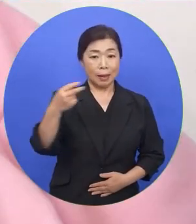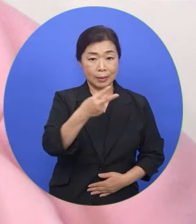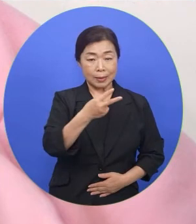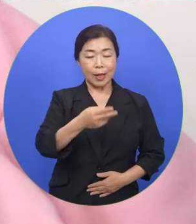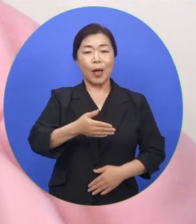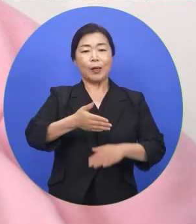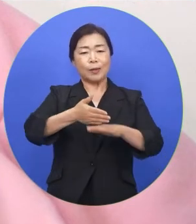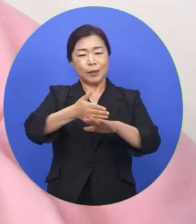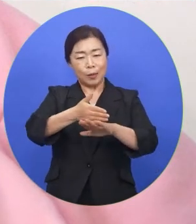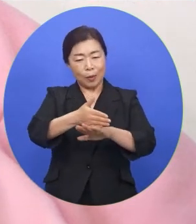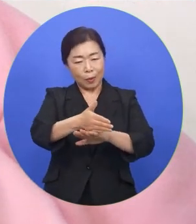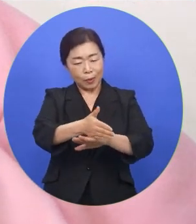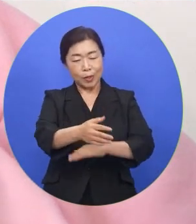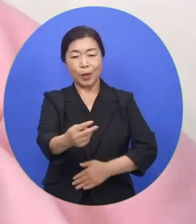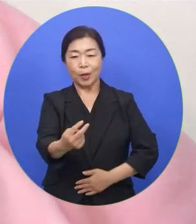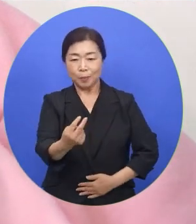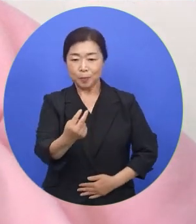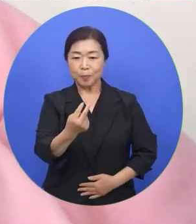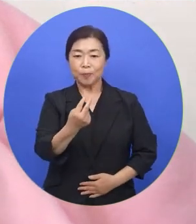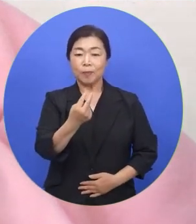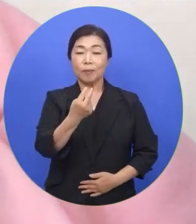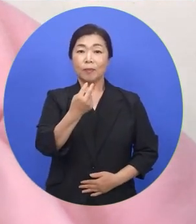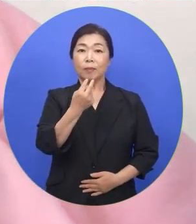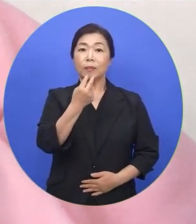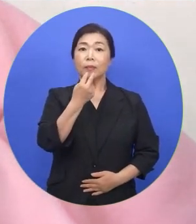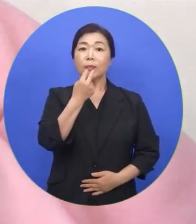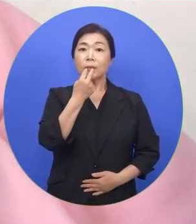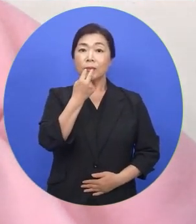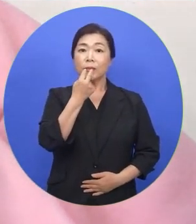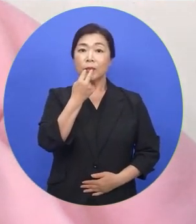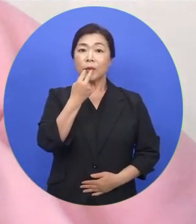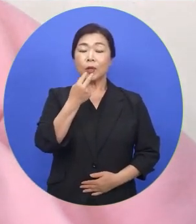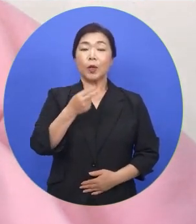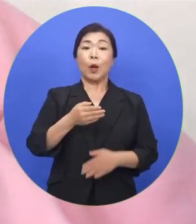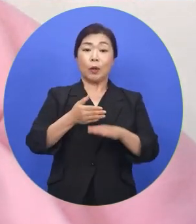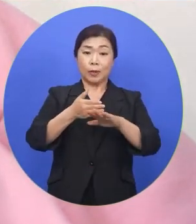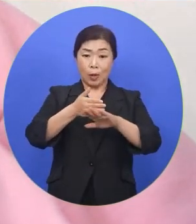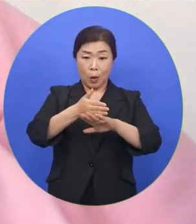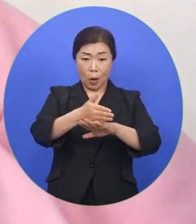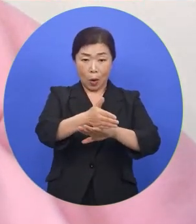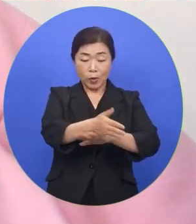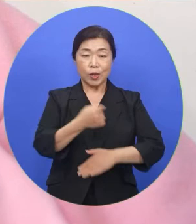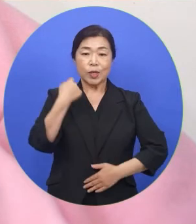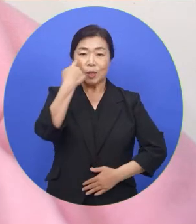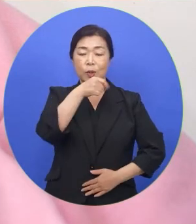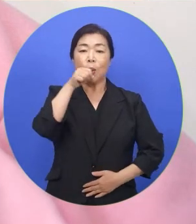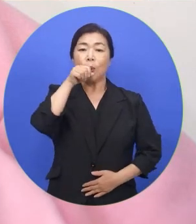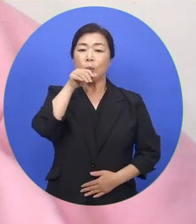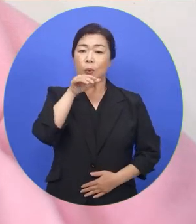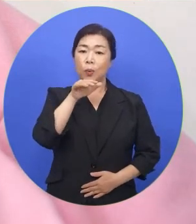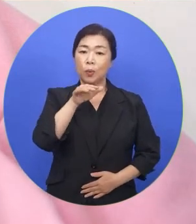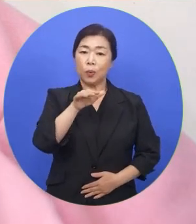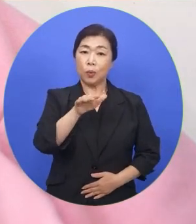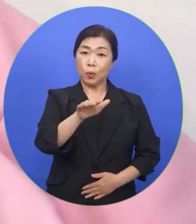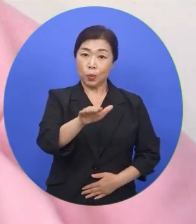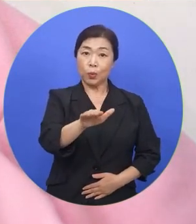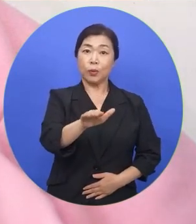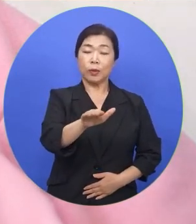다시 천천히 코로 숨을 들이쉬고 천천히 입으로 숨을